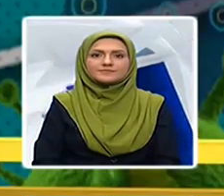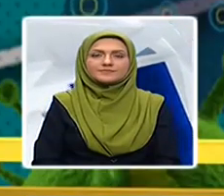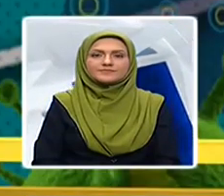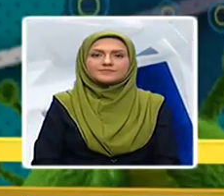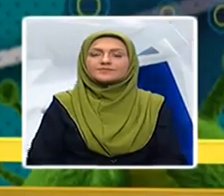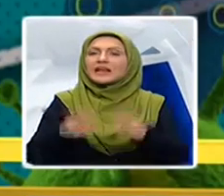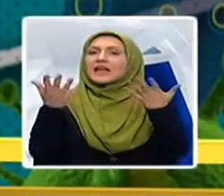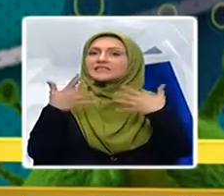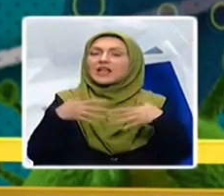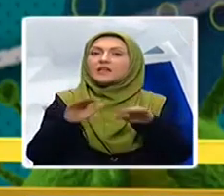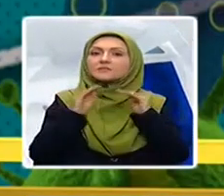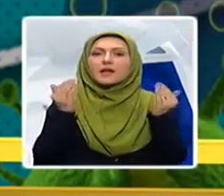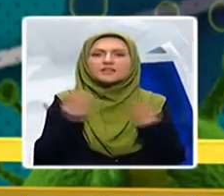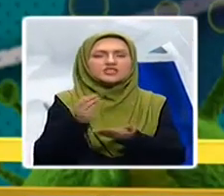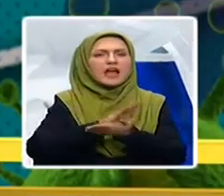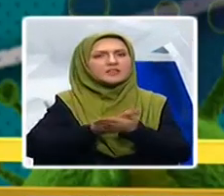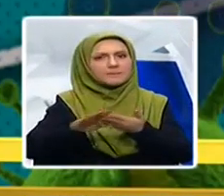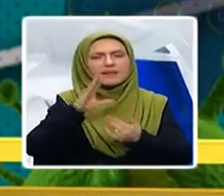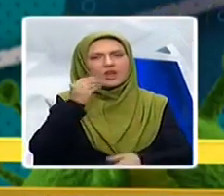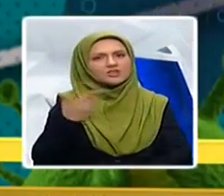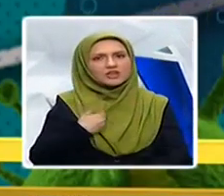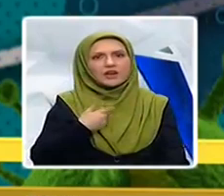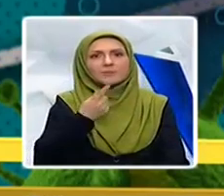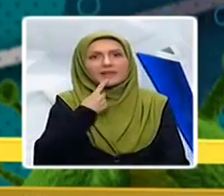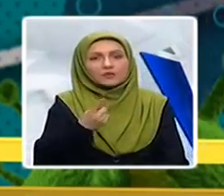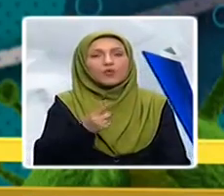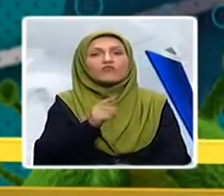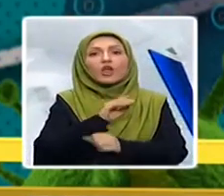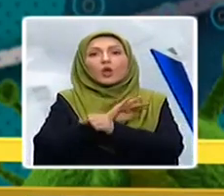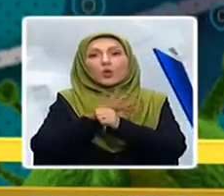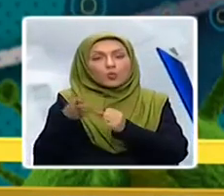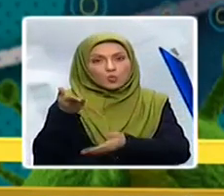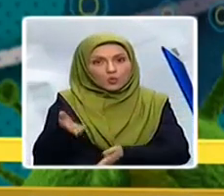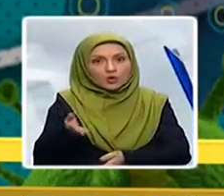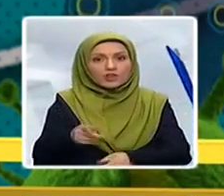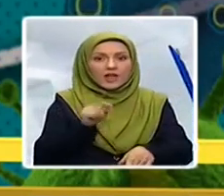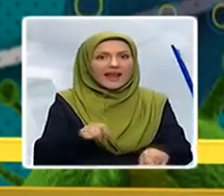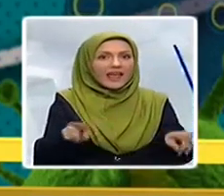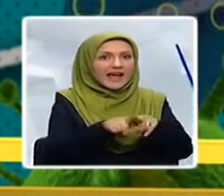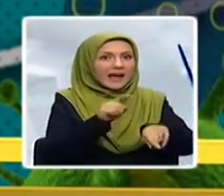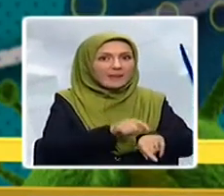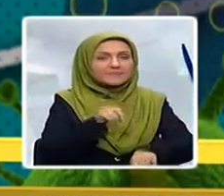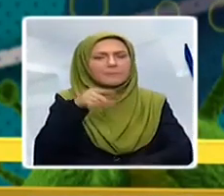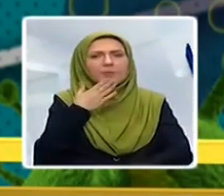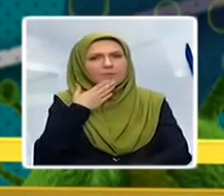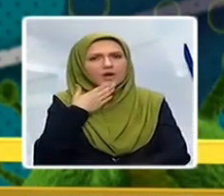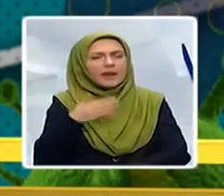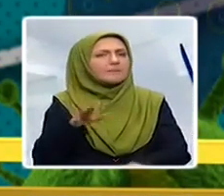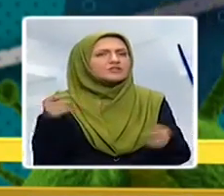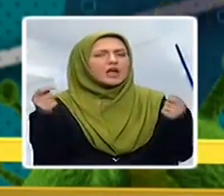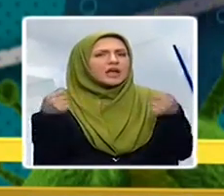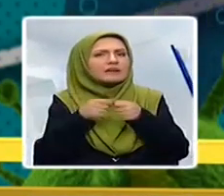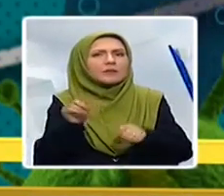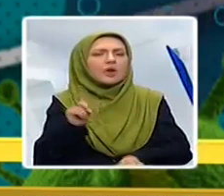به گفته سازمان جهانی بهداشت، شیوع ویروس کرونا با روزه گرفتن منافاتی نداره، اما باید به